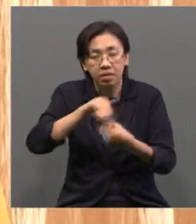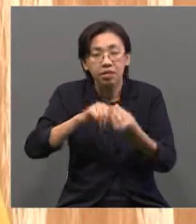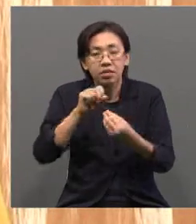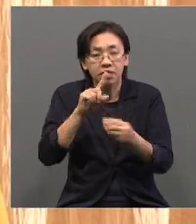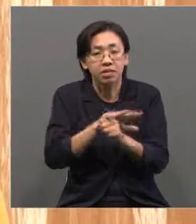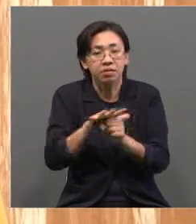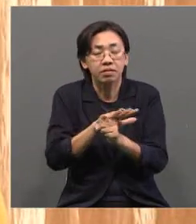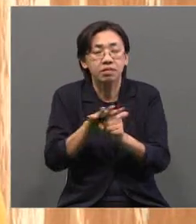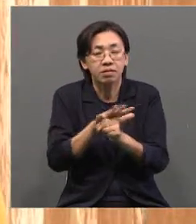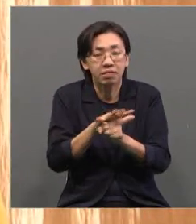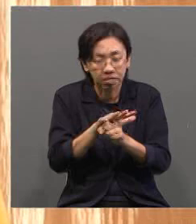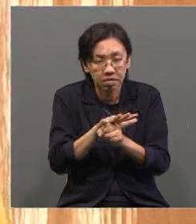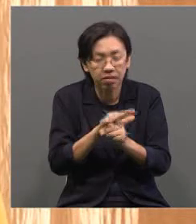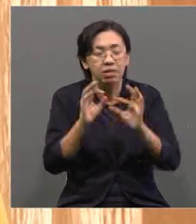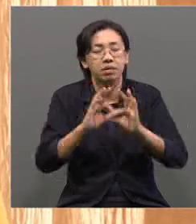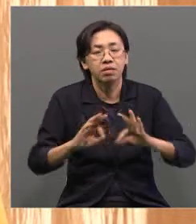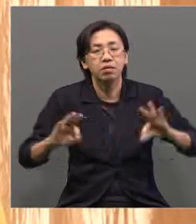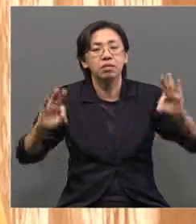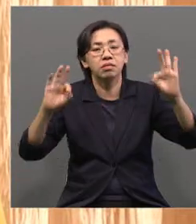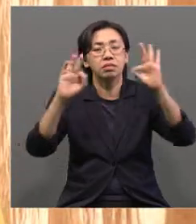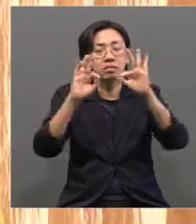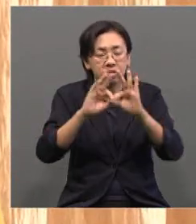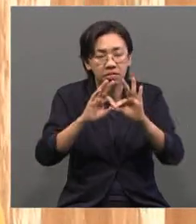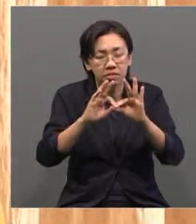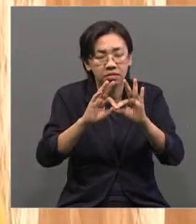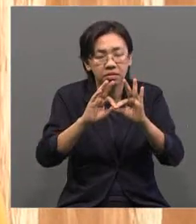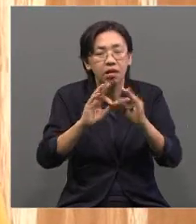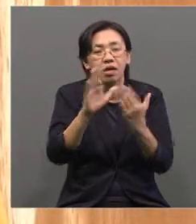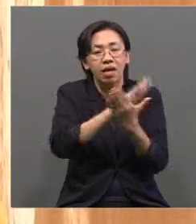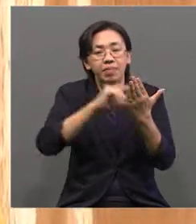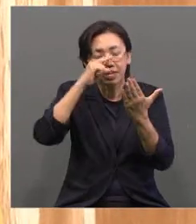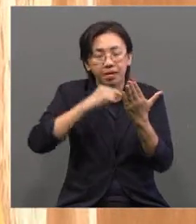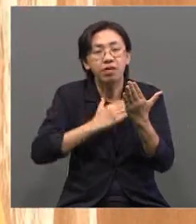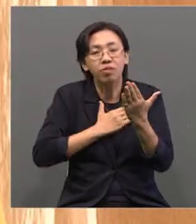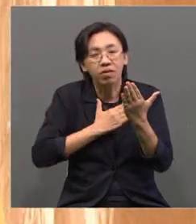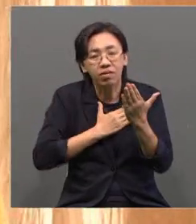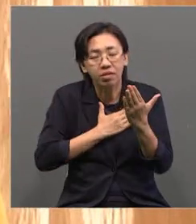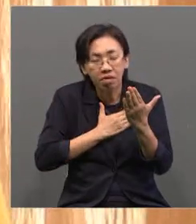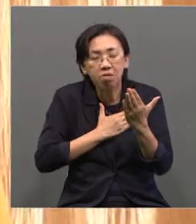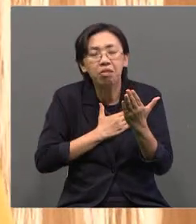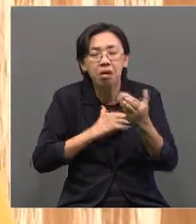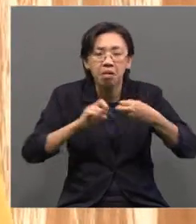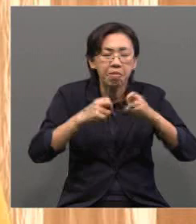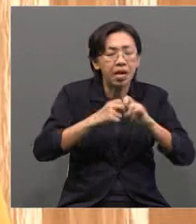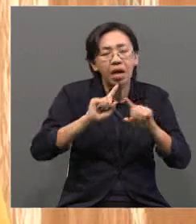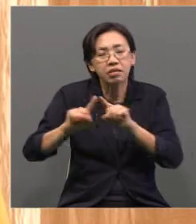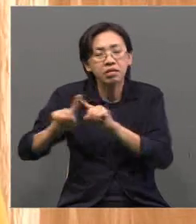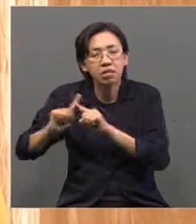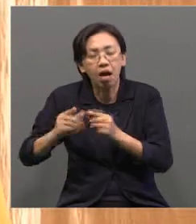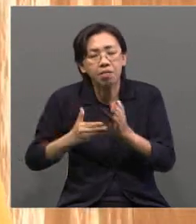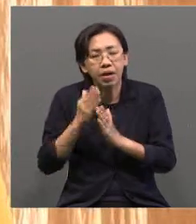พอเพียงก็เป็นส่วนสำคัญที่ทำให้ประเทศไทยได้ผ่านวิกฤตต่างๆตั้งแ